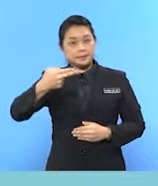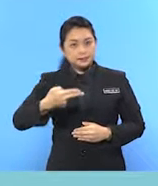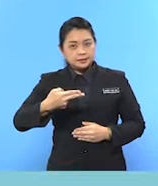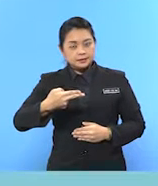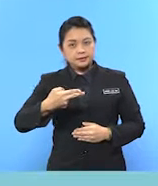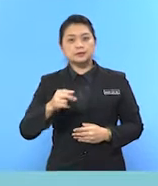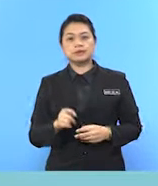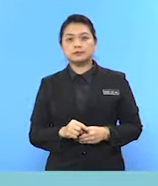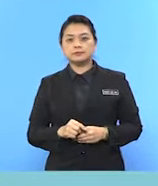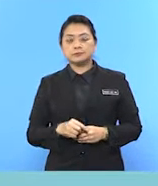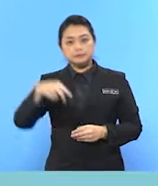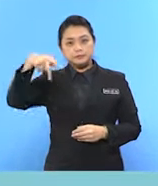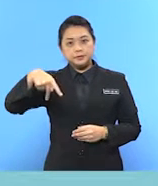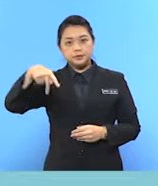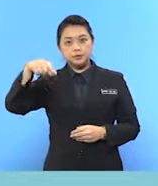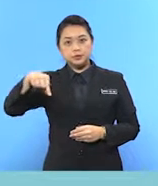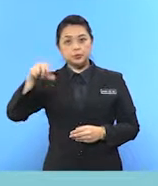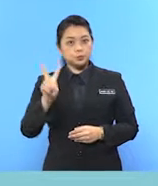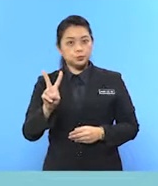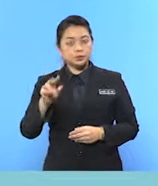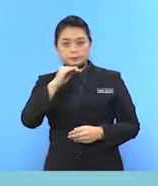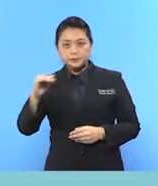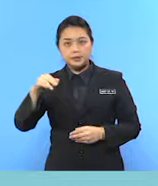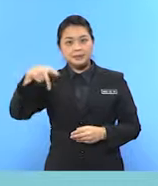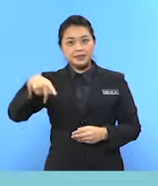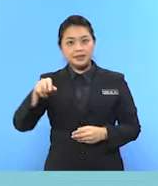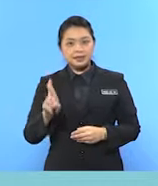akan mendapat 4/5.